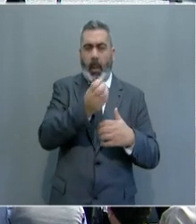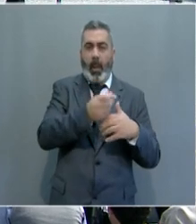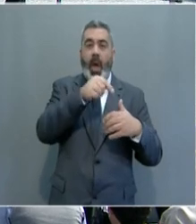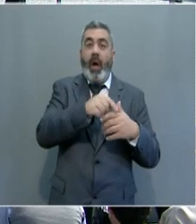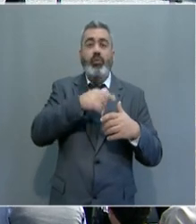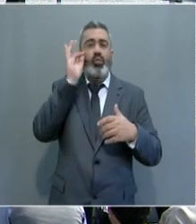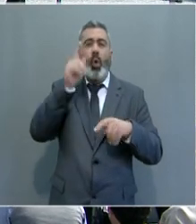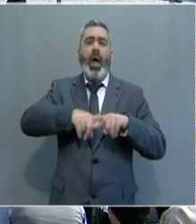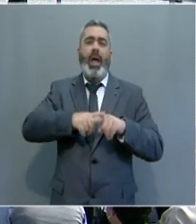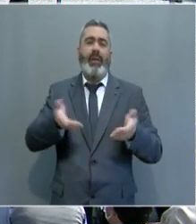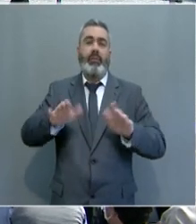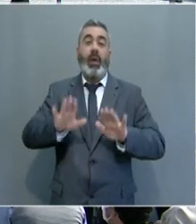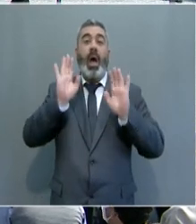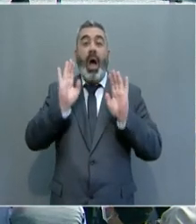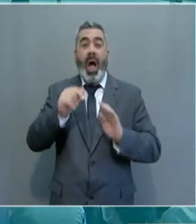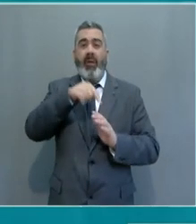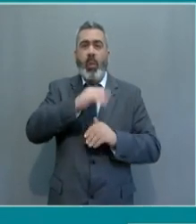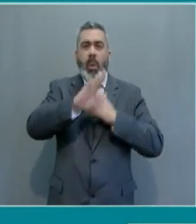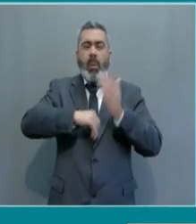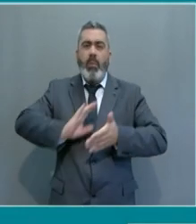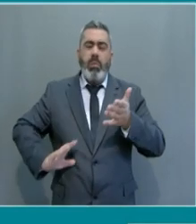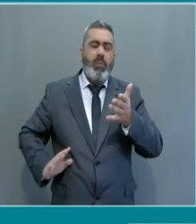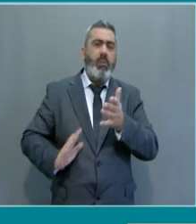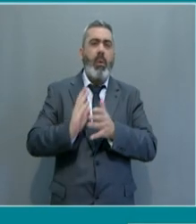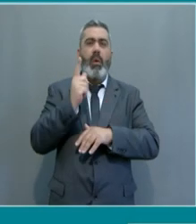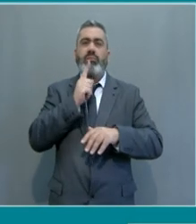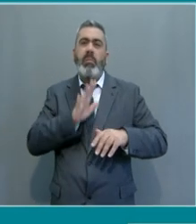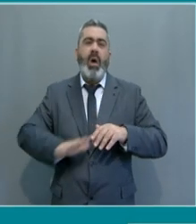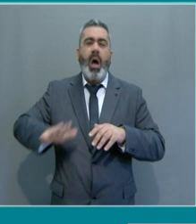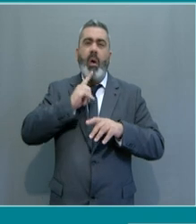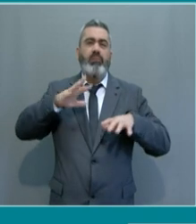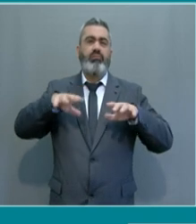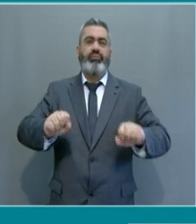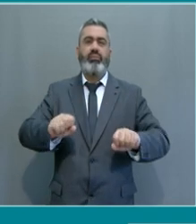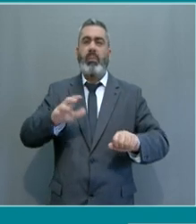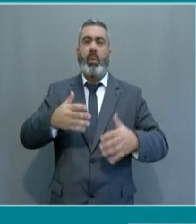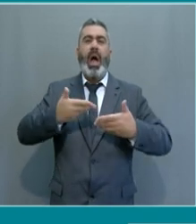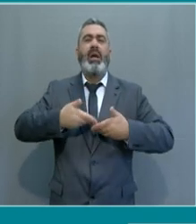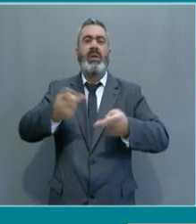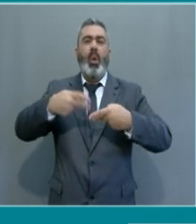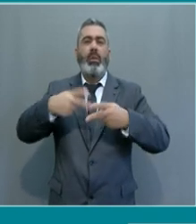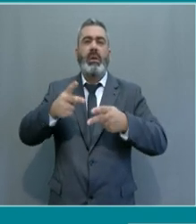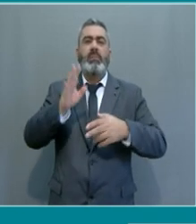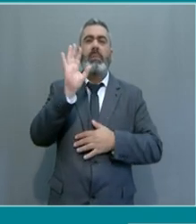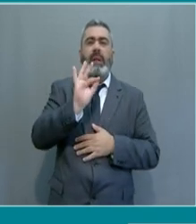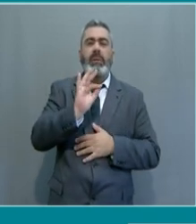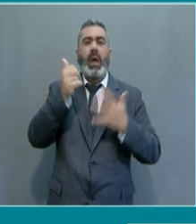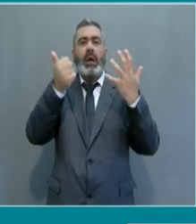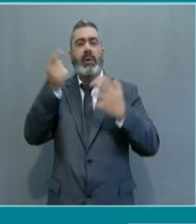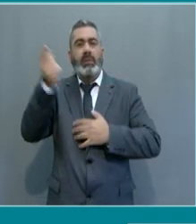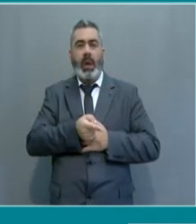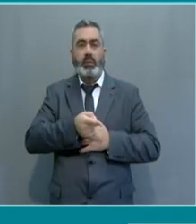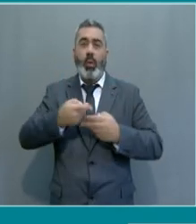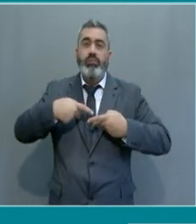ο μεγαλύτερος ανεξάρτητος όμιλος στην περιοχή, με εξαγωγές που είναι πάνω από το 50-55% της παραγωγής μας. Αυτό δίνει